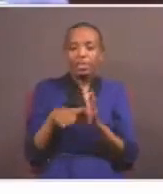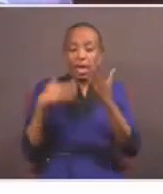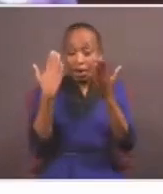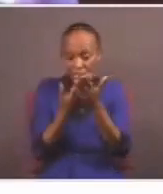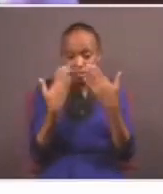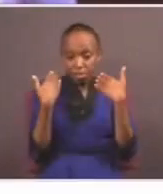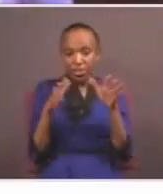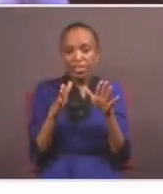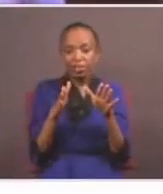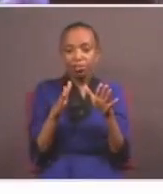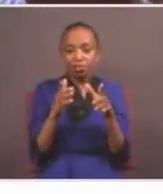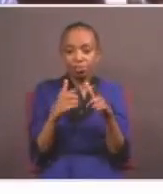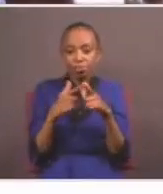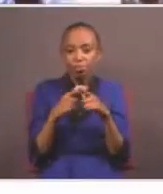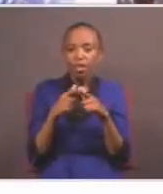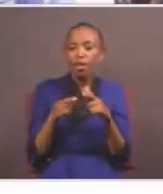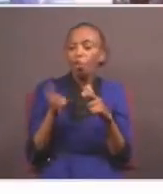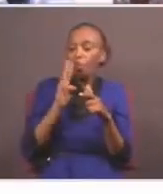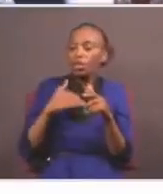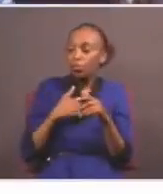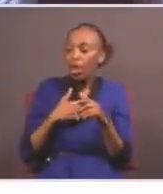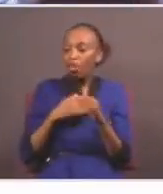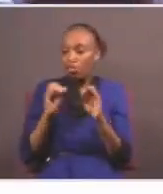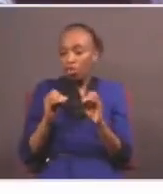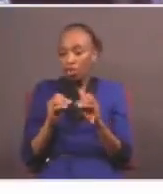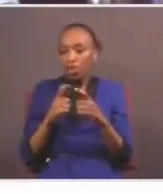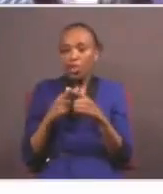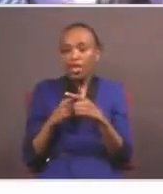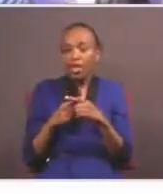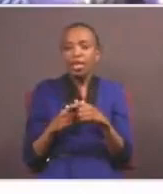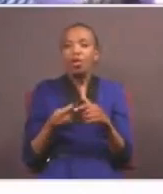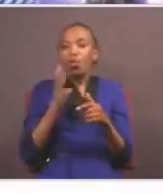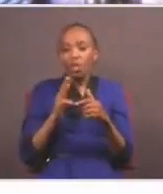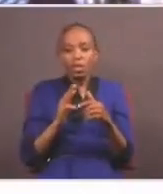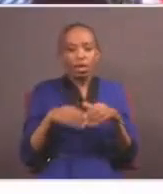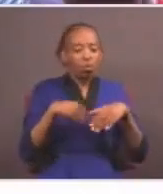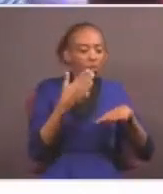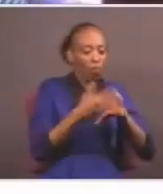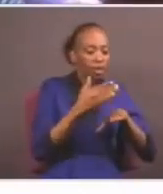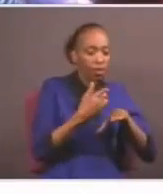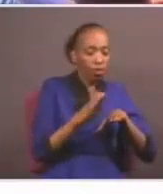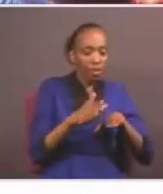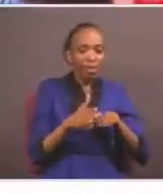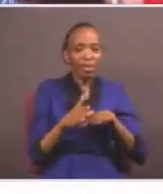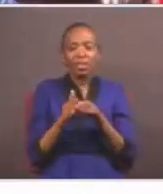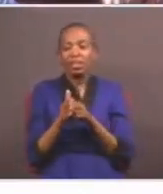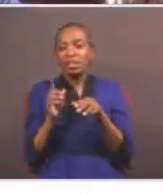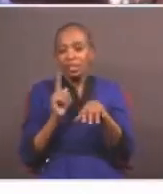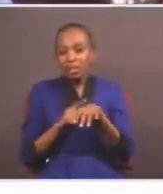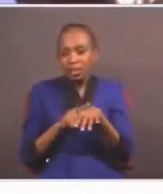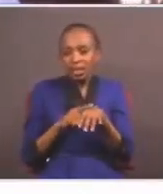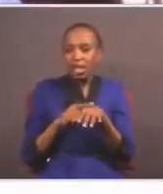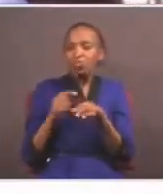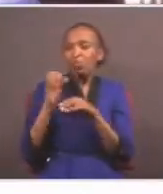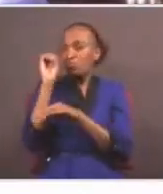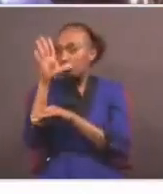hapo wamezima wameacha maji pipe zenyewe zinatundu. Maji yamwagika nje. Wanapiga maji maji yanapiga kwa ukuta paka